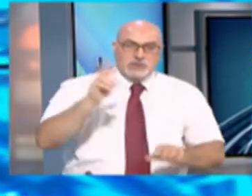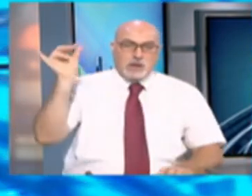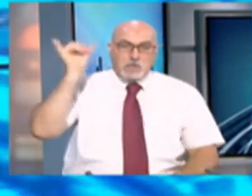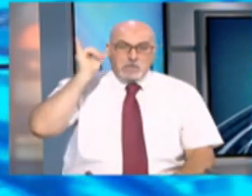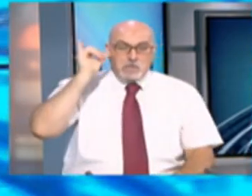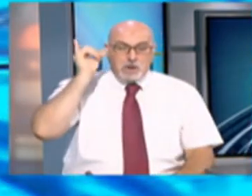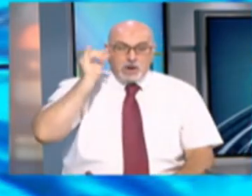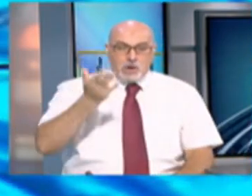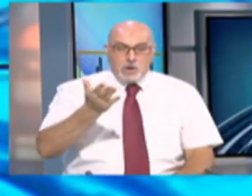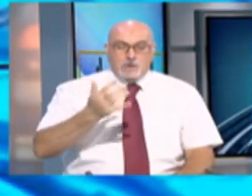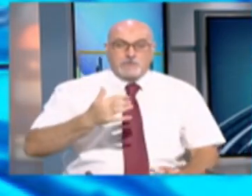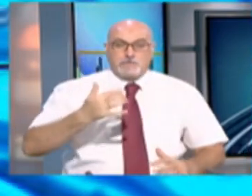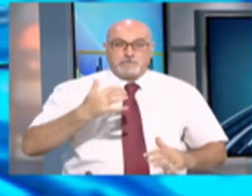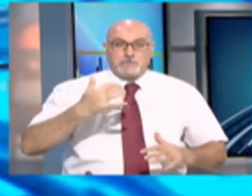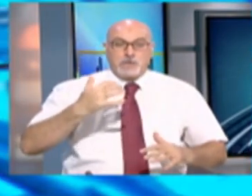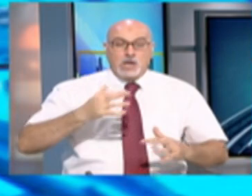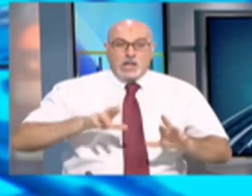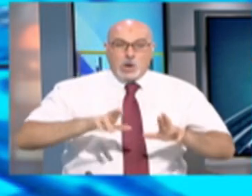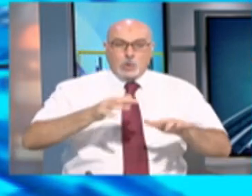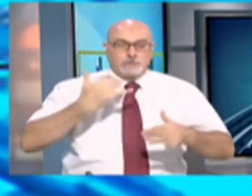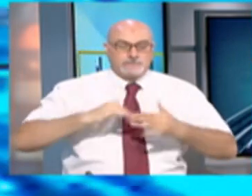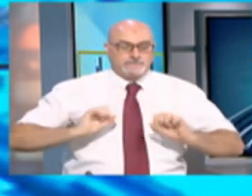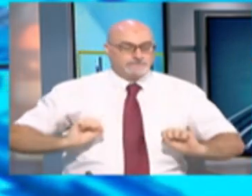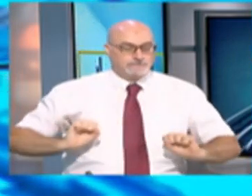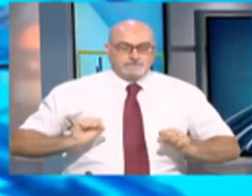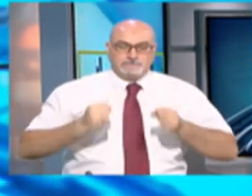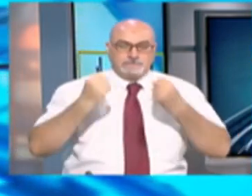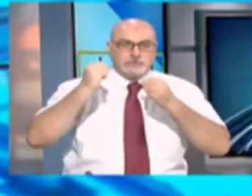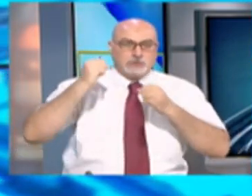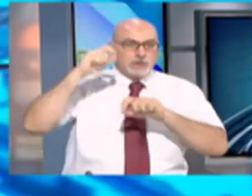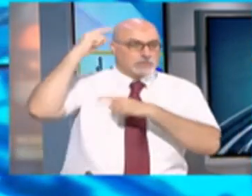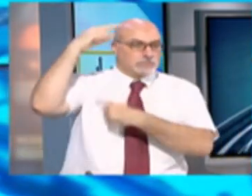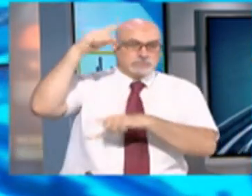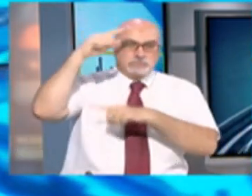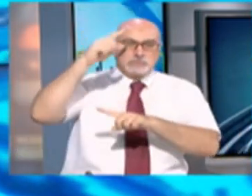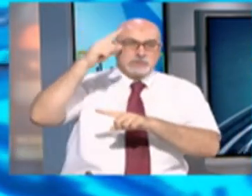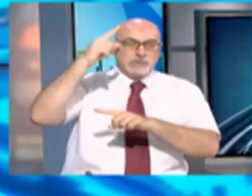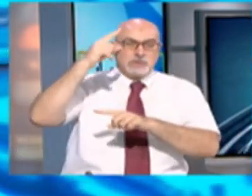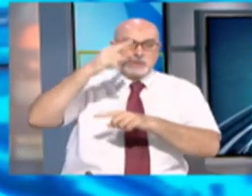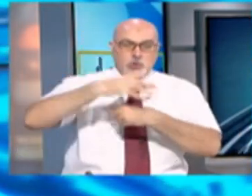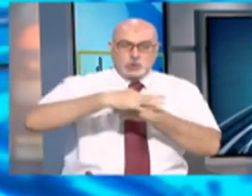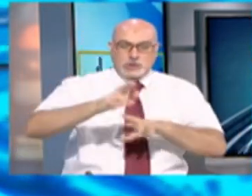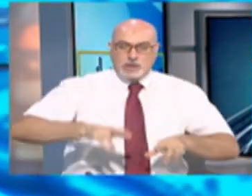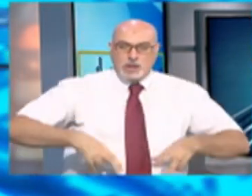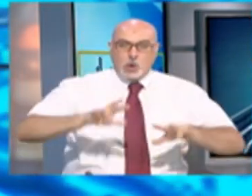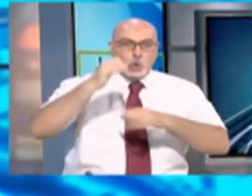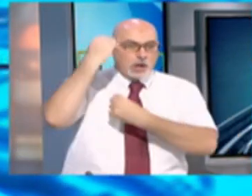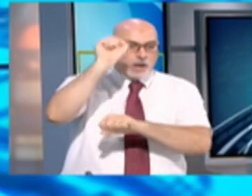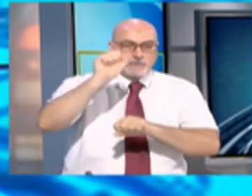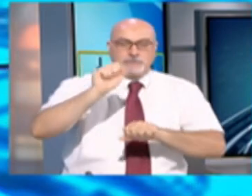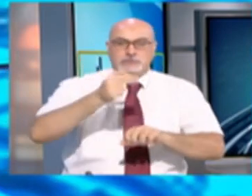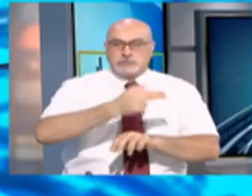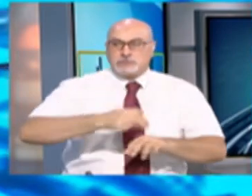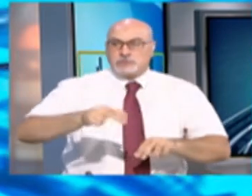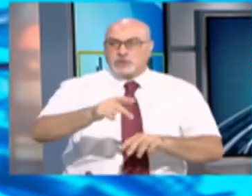غير مسبوقة، في وقت يمتد فيه لهيب الاحتجاجات الشعبية المنددة والإضرابات الوطنية ليصل